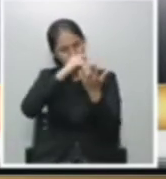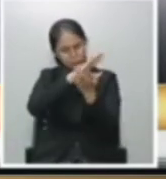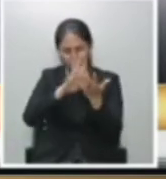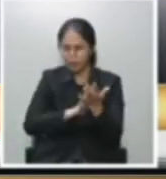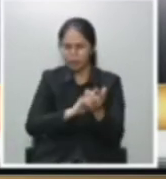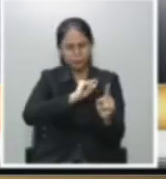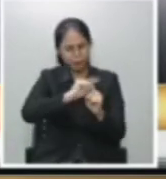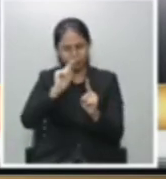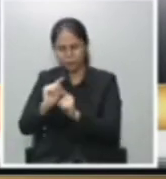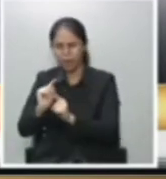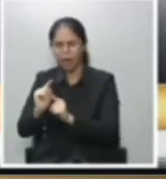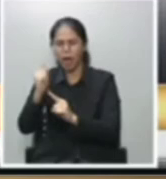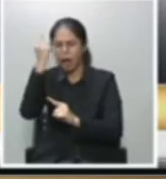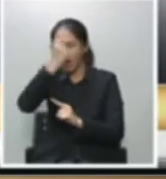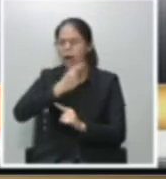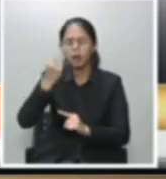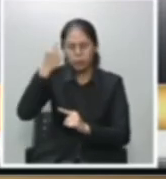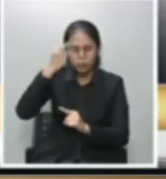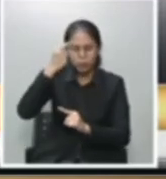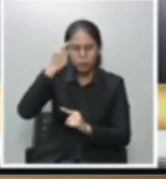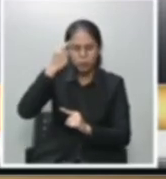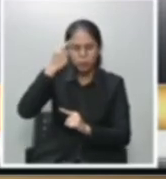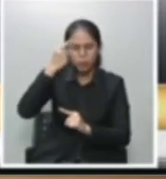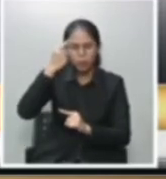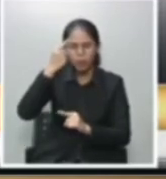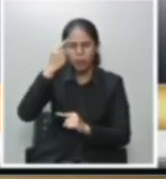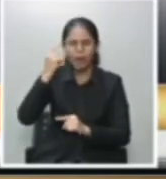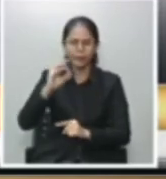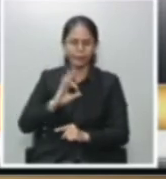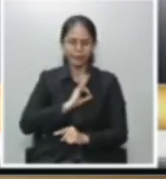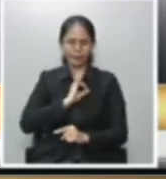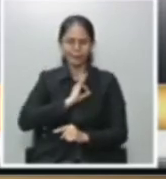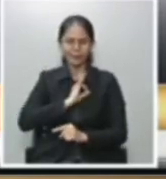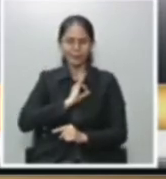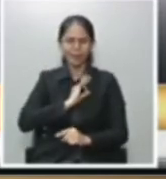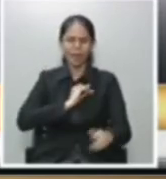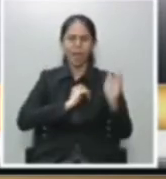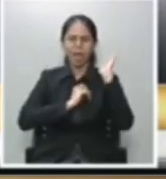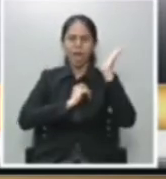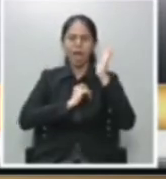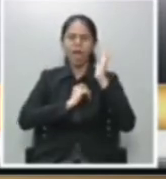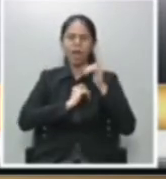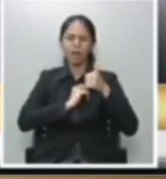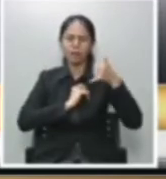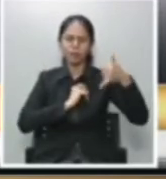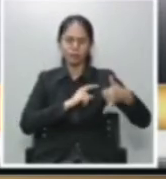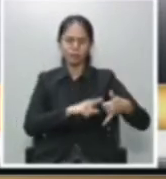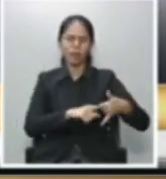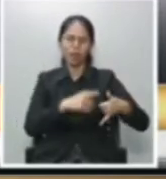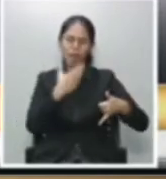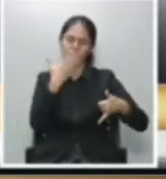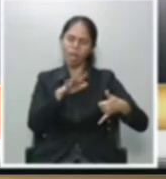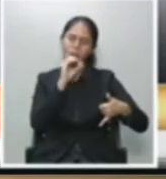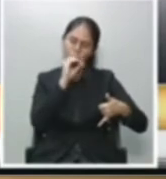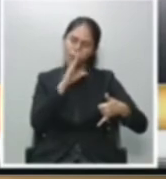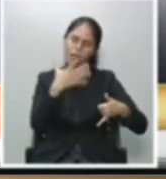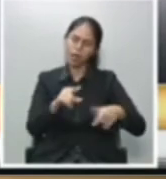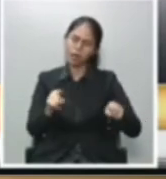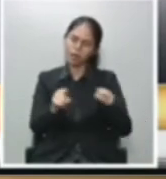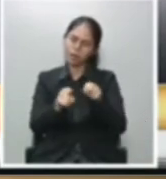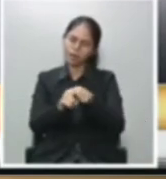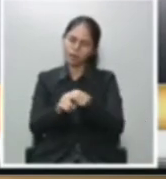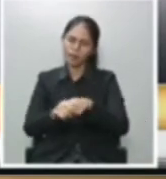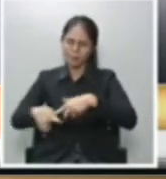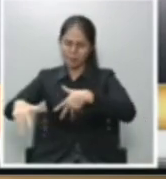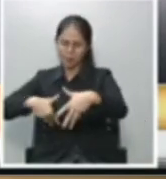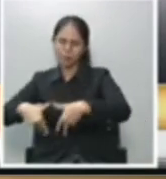การปฏิวัติใครก็รู้สมาชิกท่านที่อภิปรายลงไปแล้วท่านก็ยืนยัน ผมก็เห็นอย่างนั้นประชาช